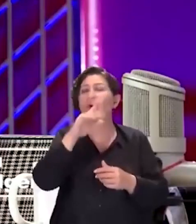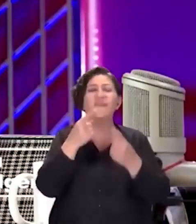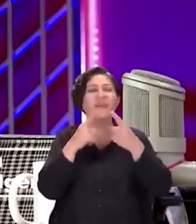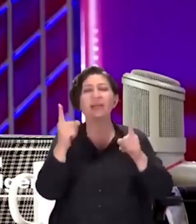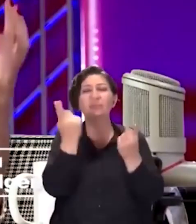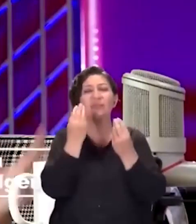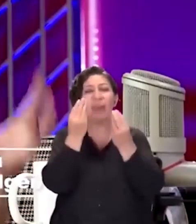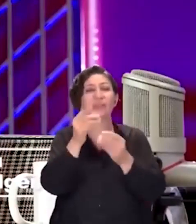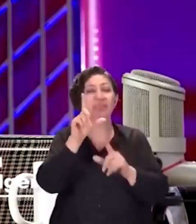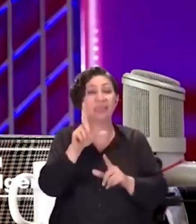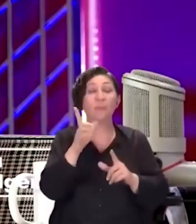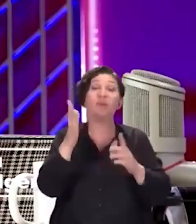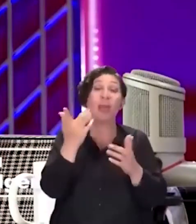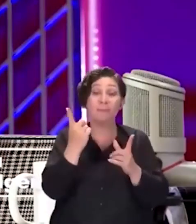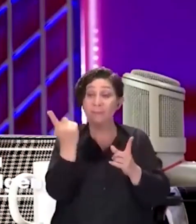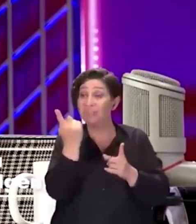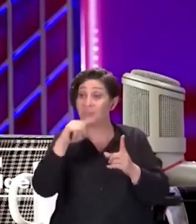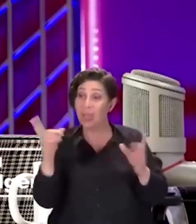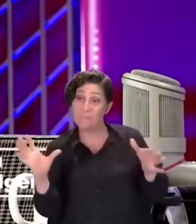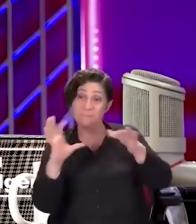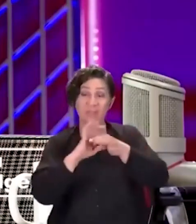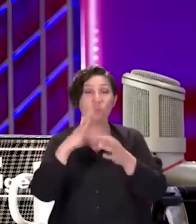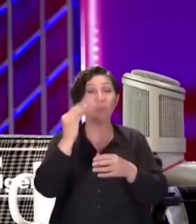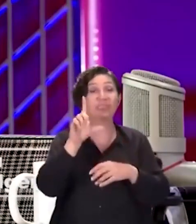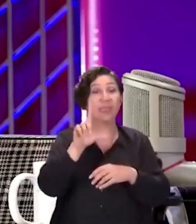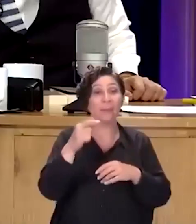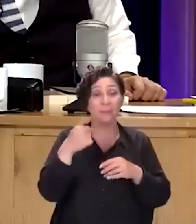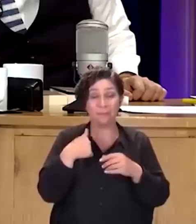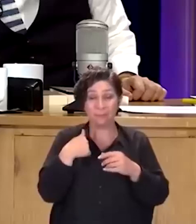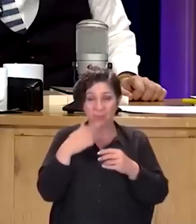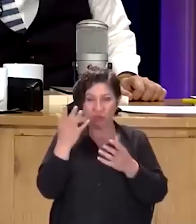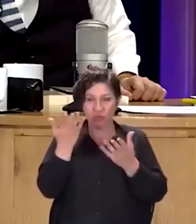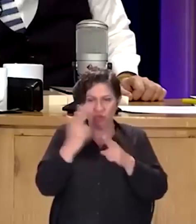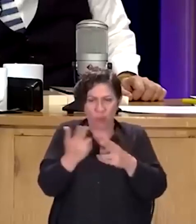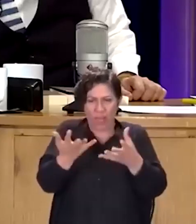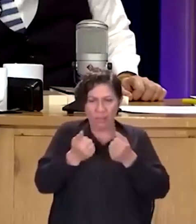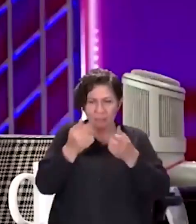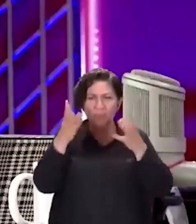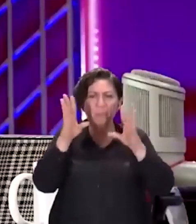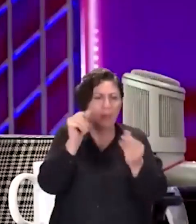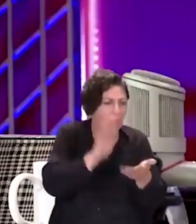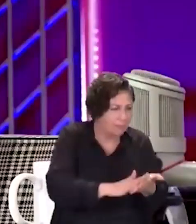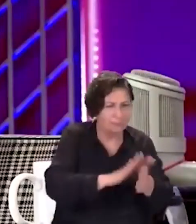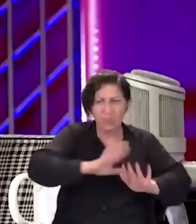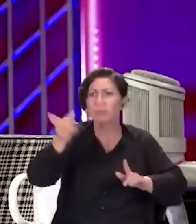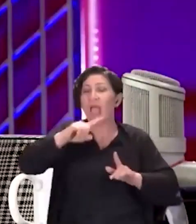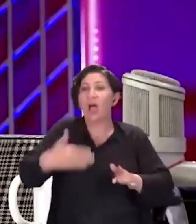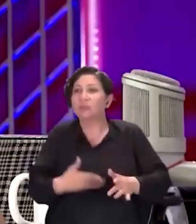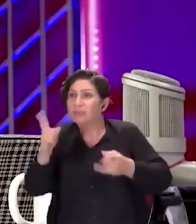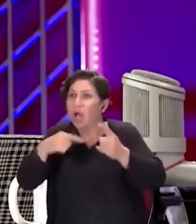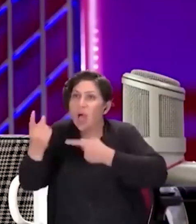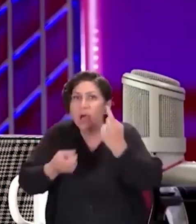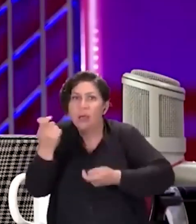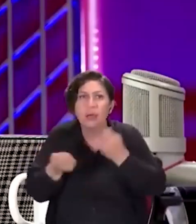daha sunmanız gerekiyor. Veya başka bir şey birleştirmeniz gerekiyor. Biz bu alanda yani çok hızlı alıp tüketen ve yeni bir şeye tekrar aç olabilen